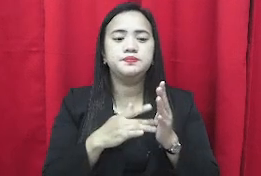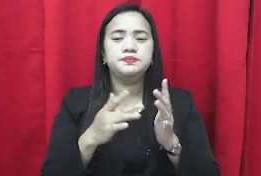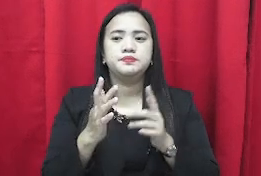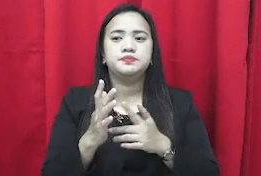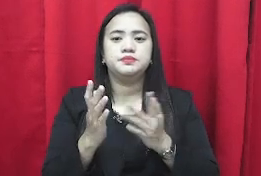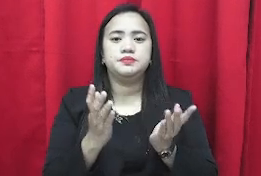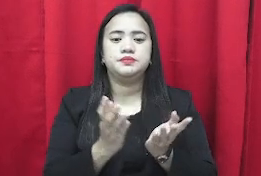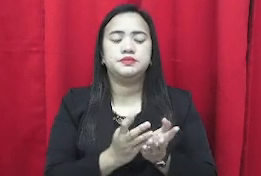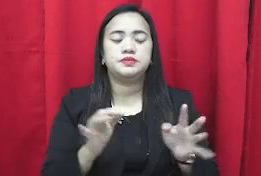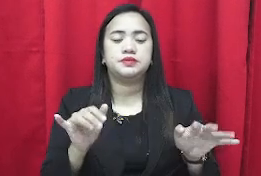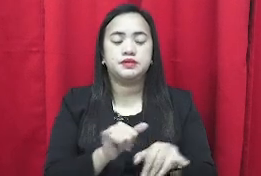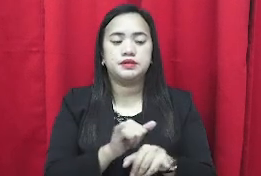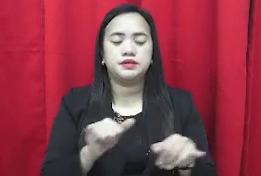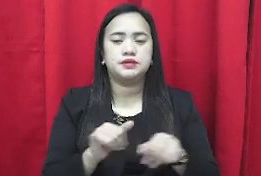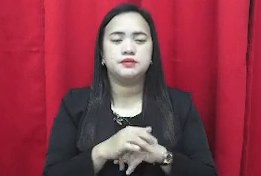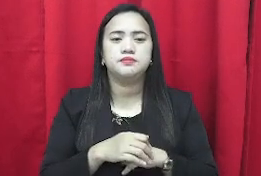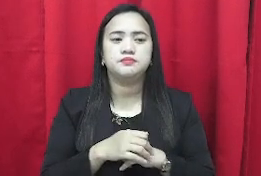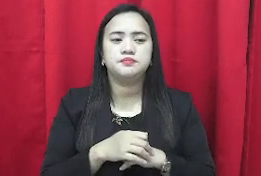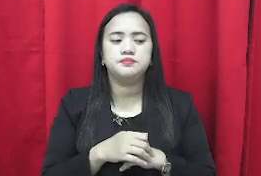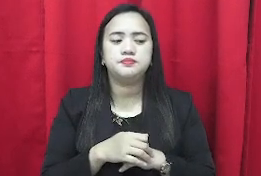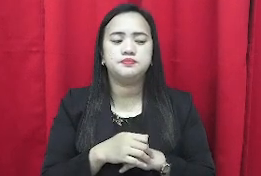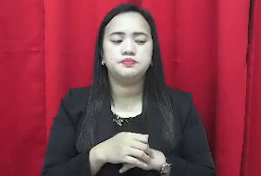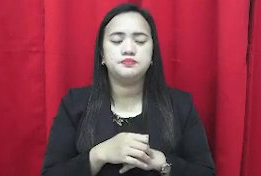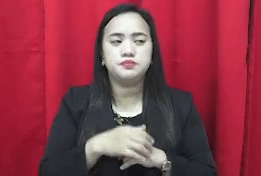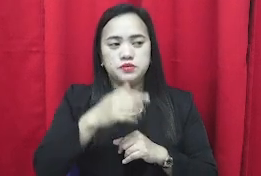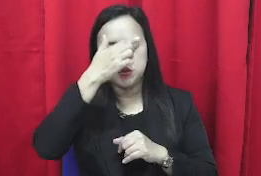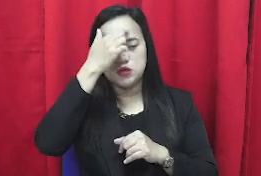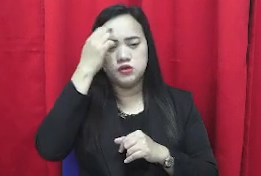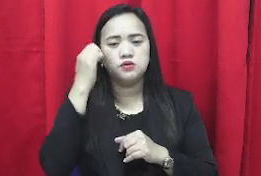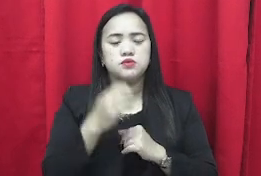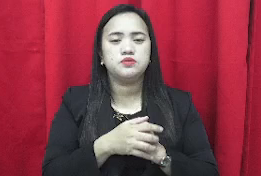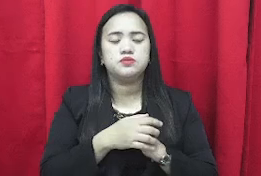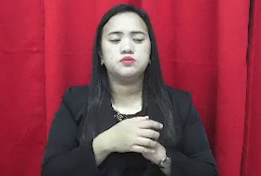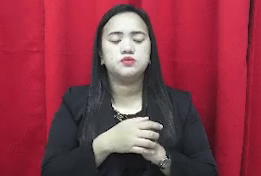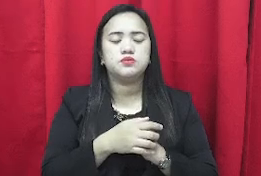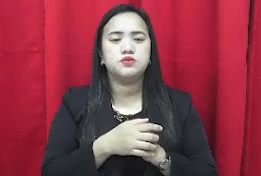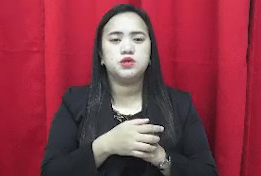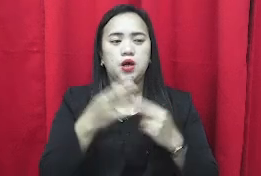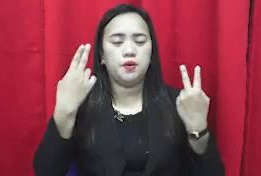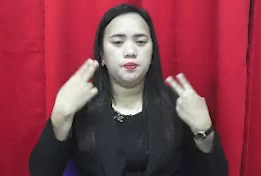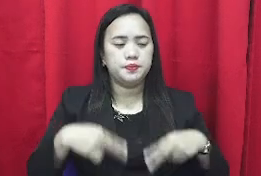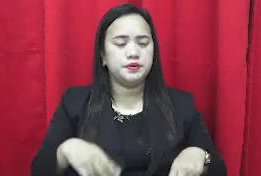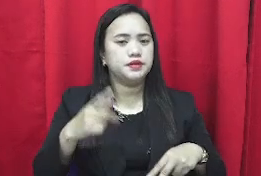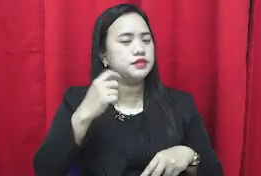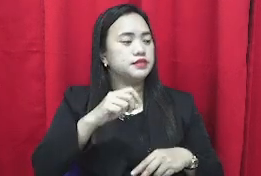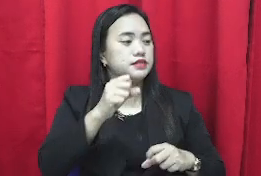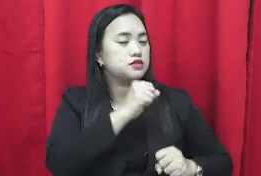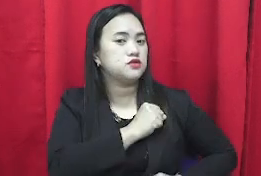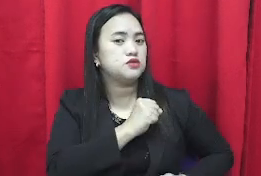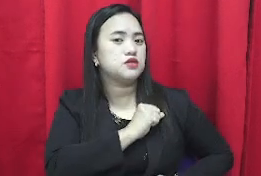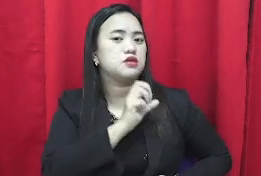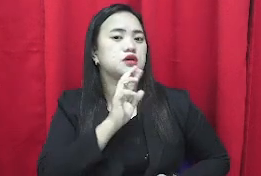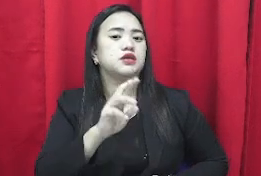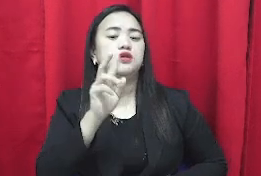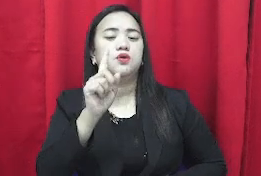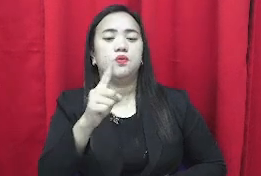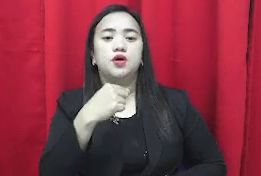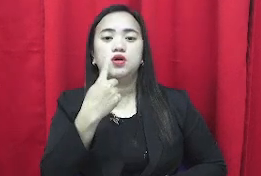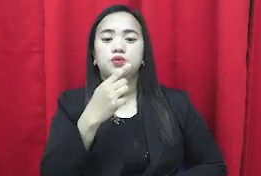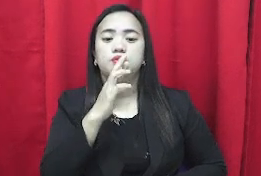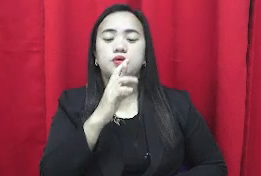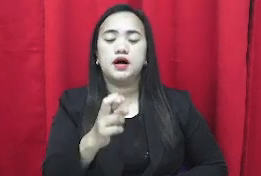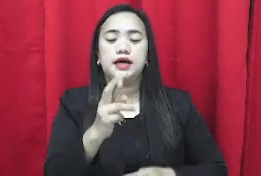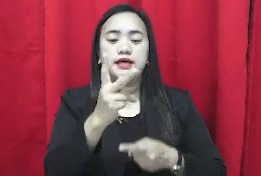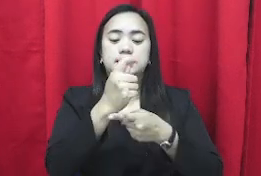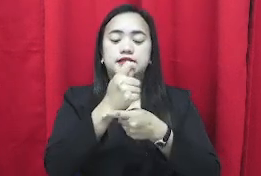inihalintulad niya sa isang sundalo because humanly speaking the soldiers are the ones who are